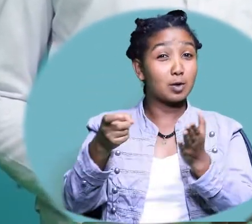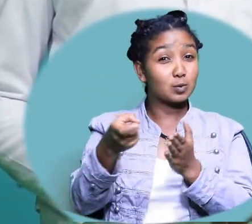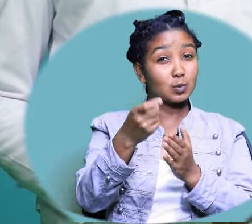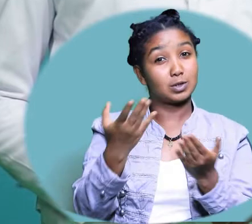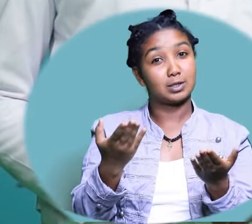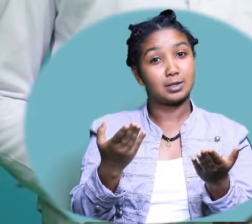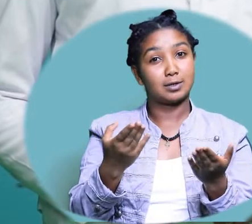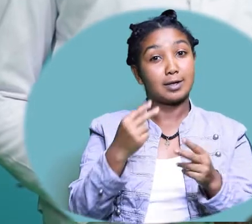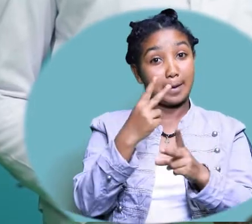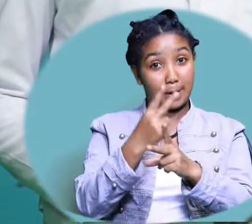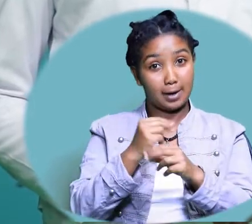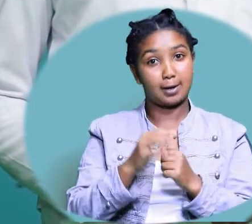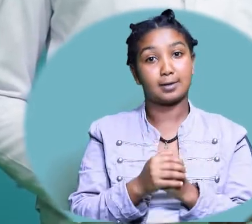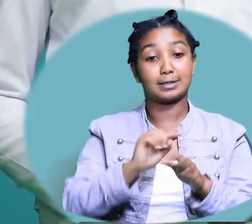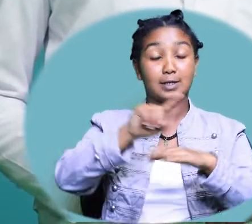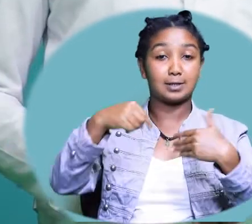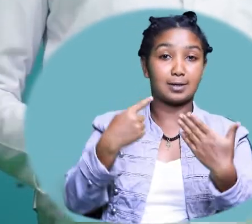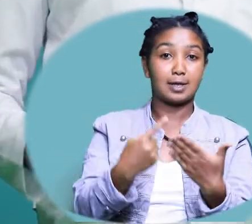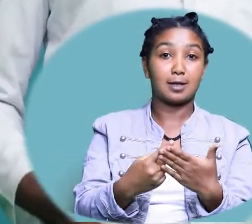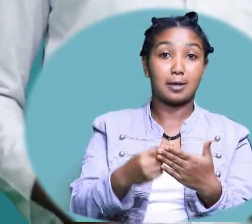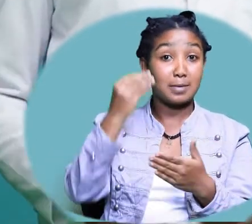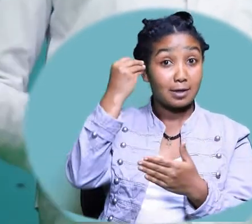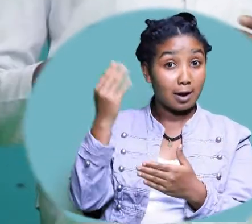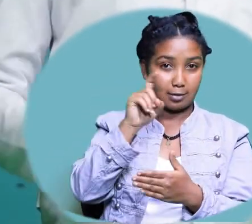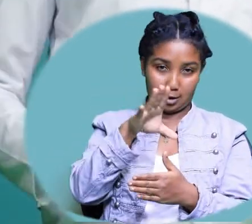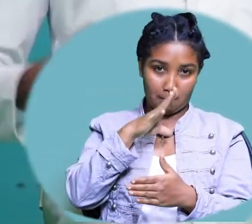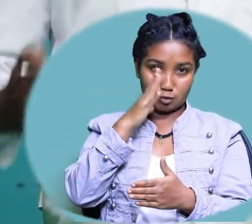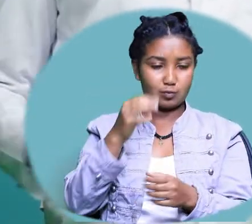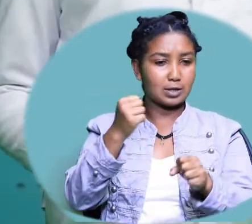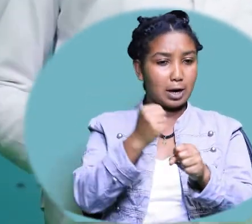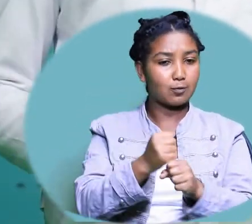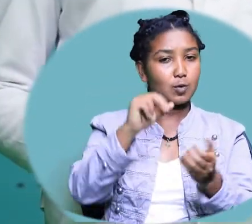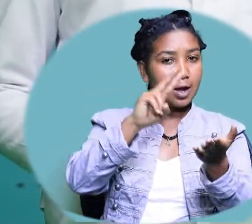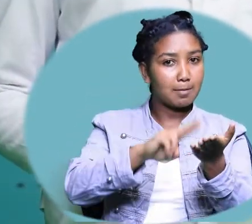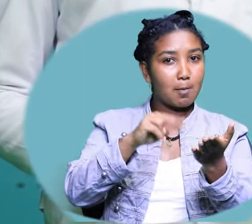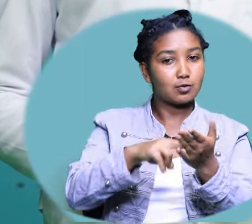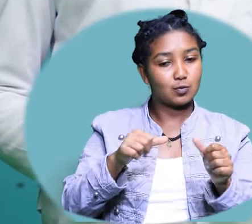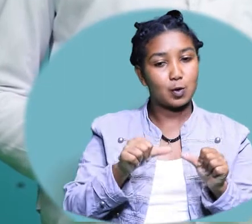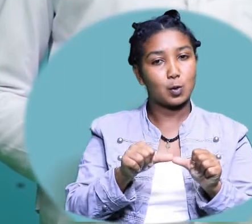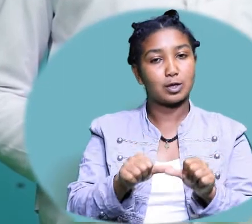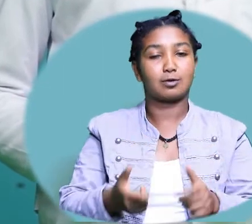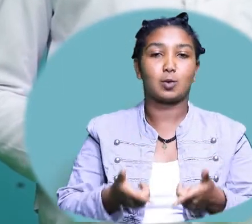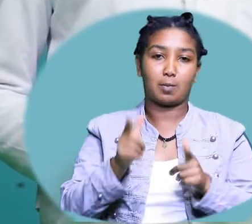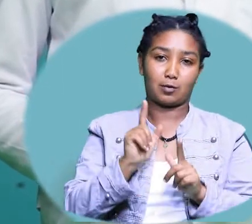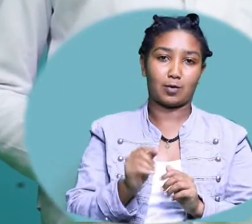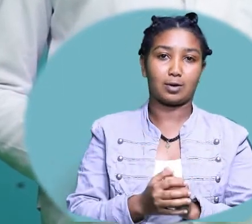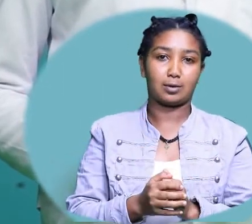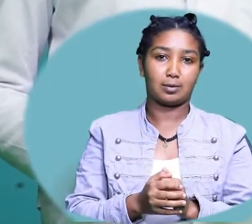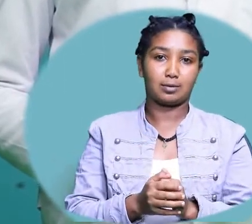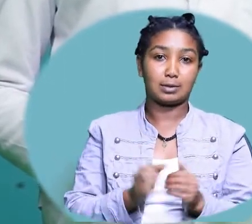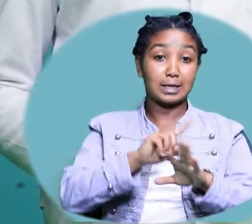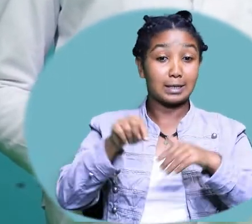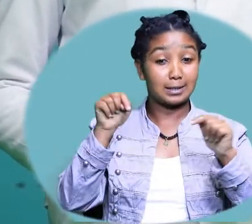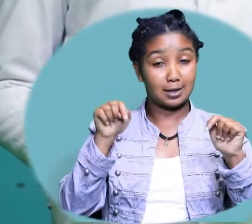እንደሆነ እንጠብቃለን። ስለዚህ መዘናጋት አይጠበቅባችሁም፣ እየሰራችሁ ያነበባችሁ መቆየት ይኖርባችኋል።